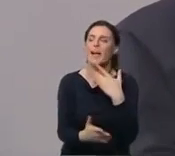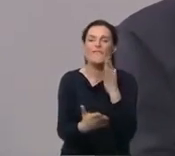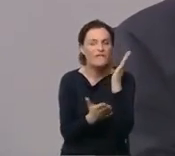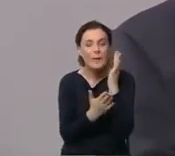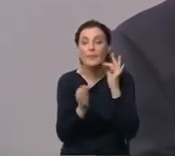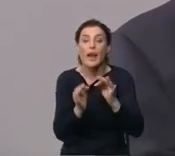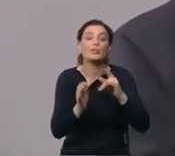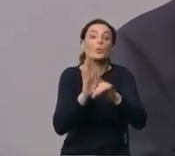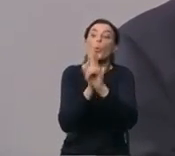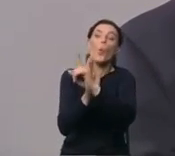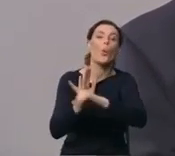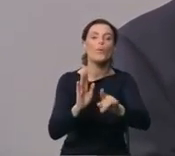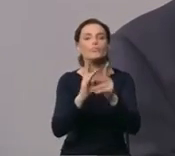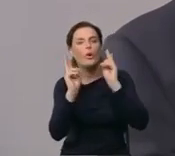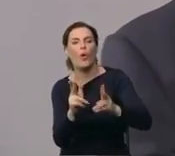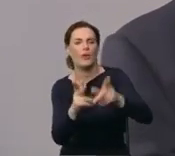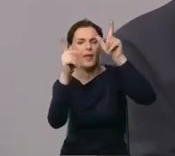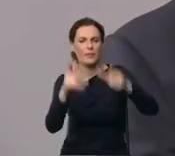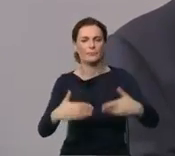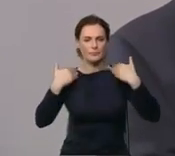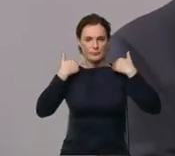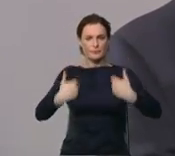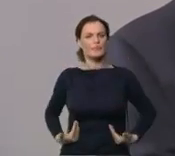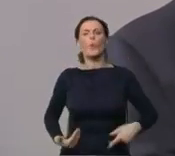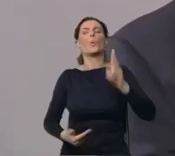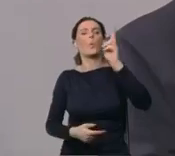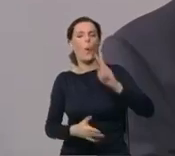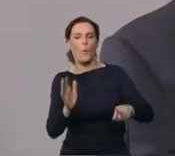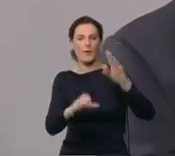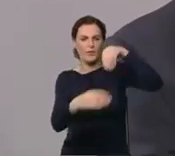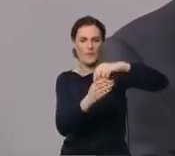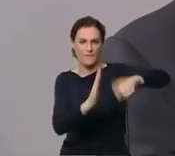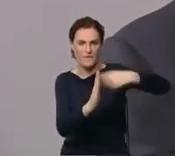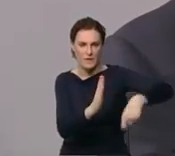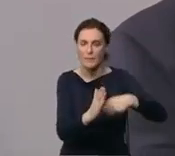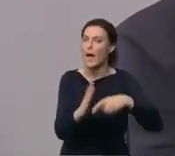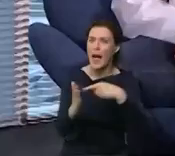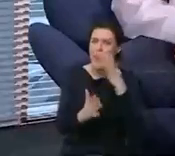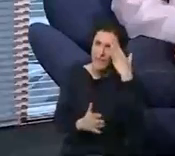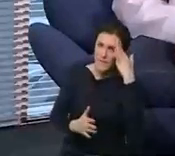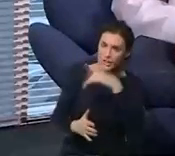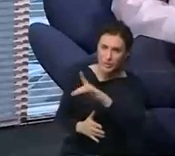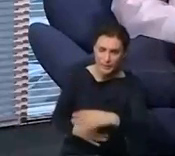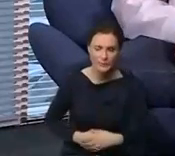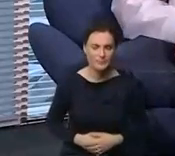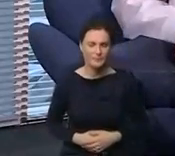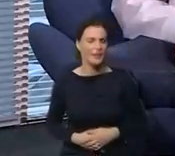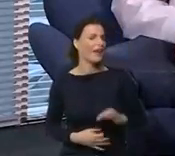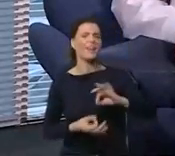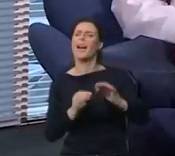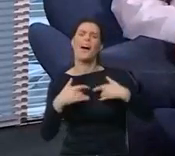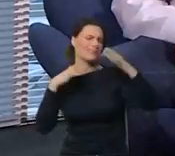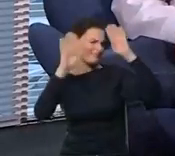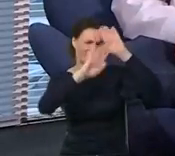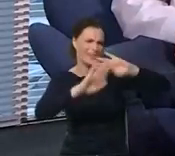że trudno wskazać konkretne osoby, ale masz taką świadomość, że to wcześniej czy później nastąpi? Na dzień dzisiejszy chciałbym być w